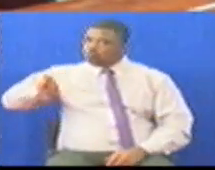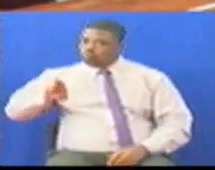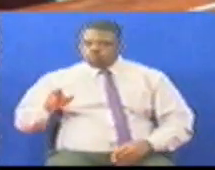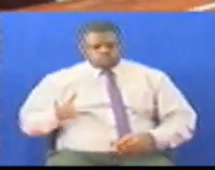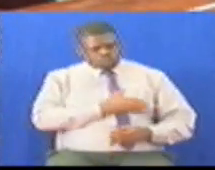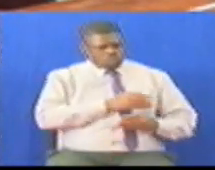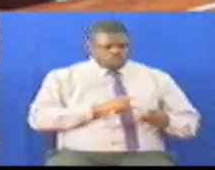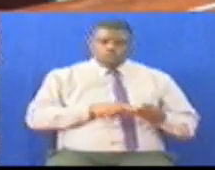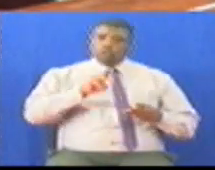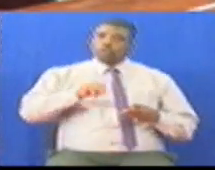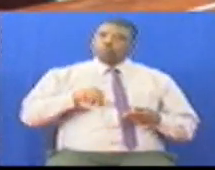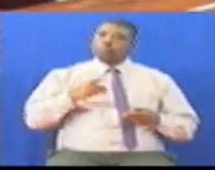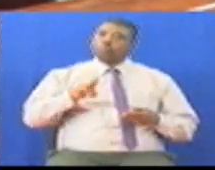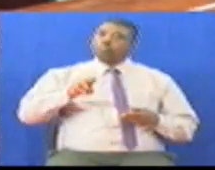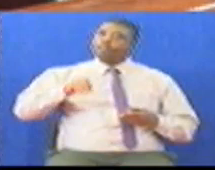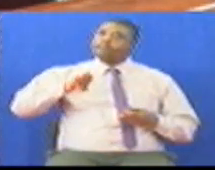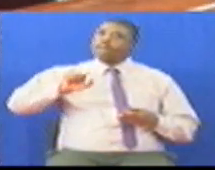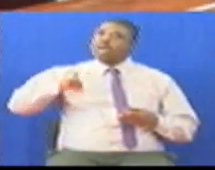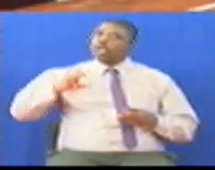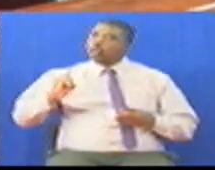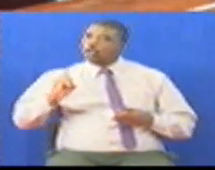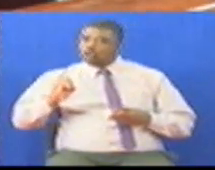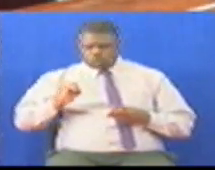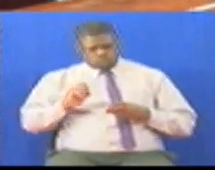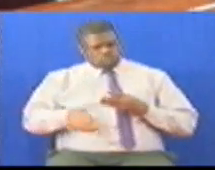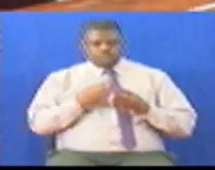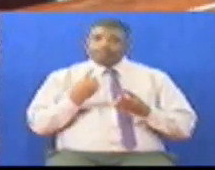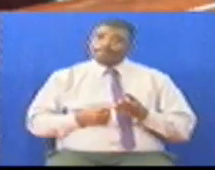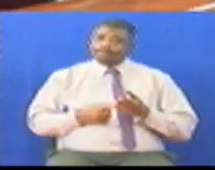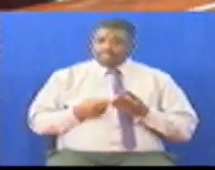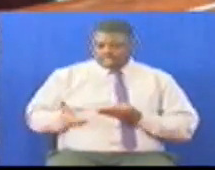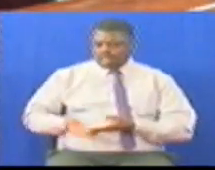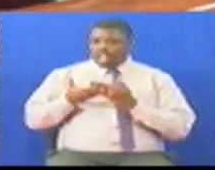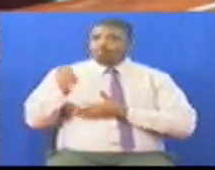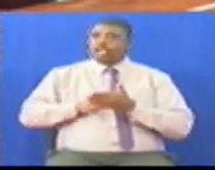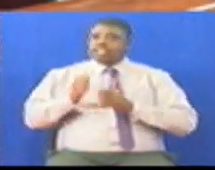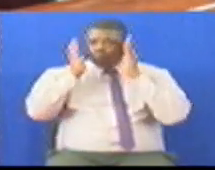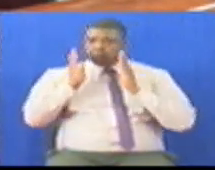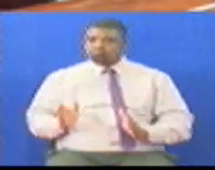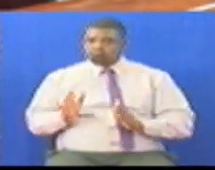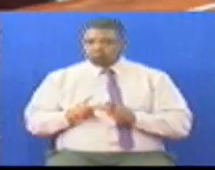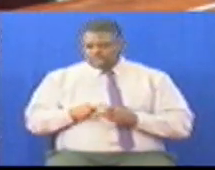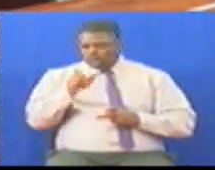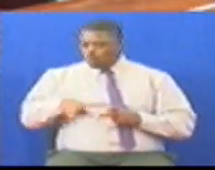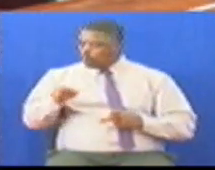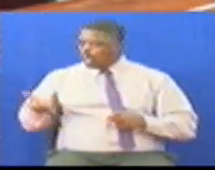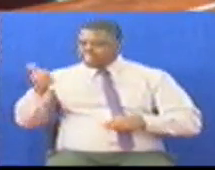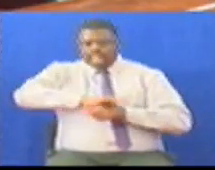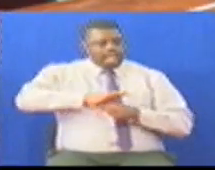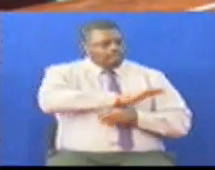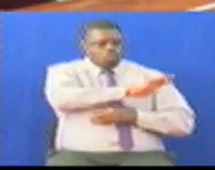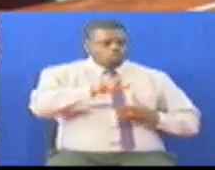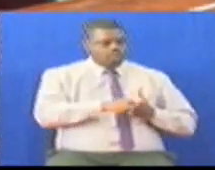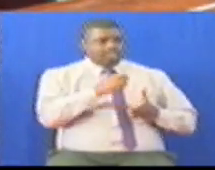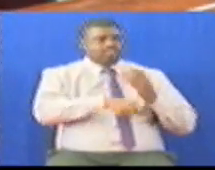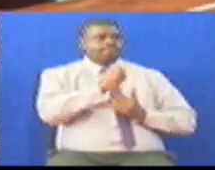Mkuu Ofisi ya Rais Management ya Watumishi na Utawala Bora, Naibu Katibu Mkuu na wataalamu wote katika ofisi